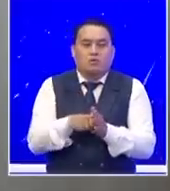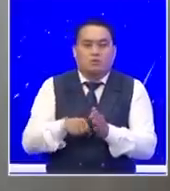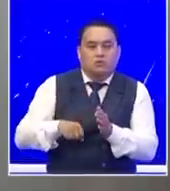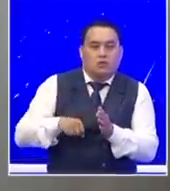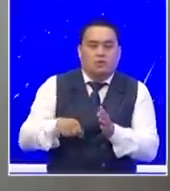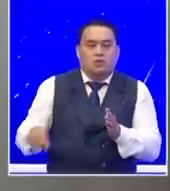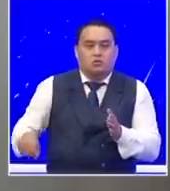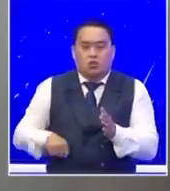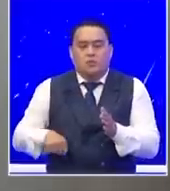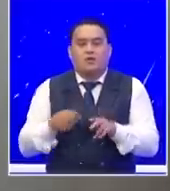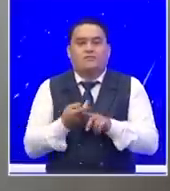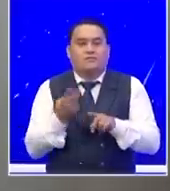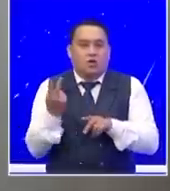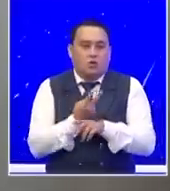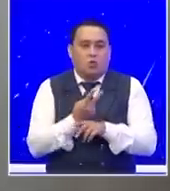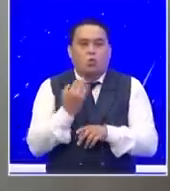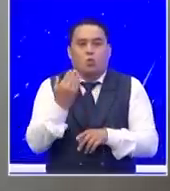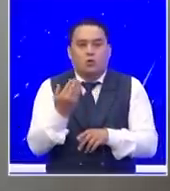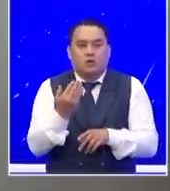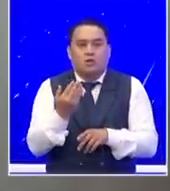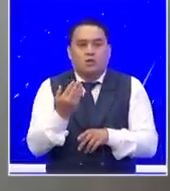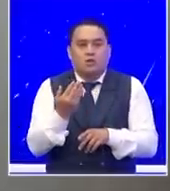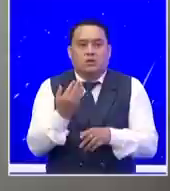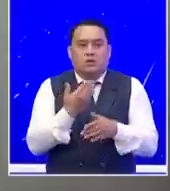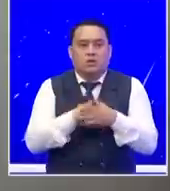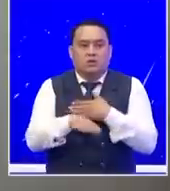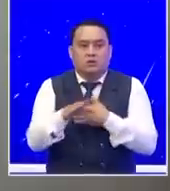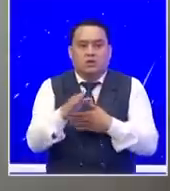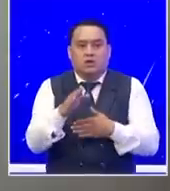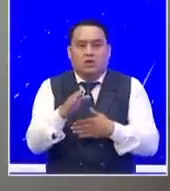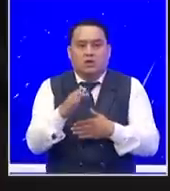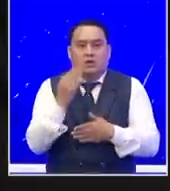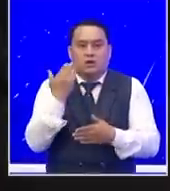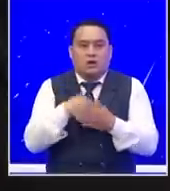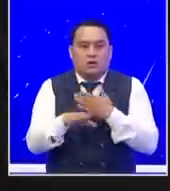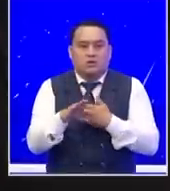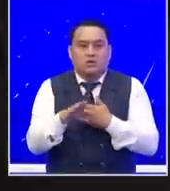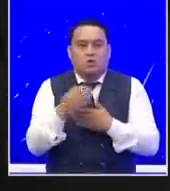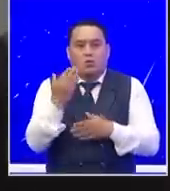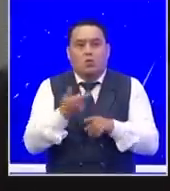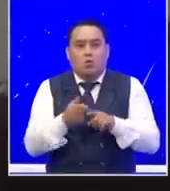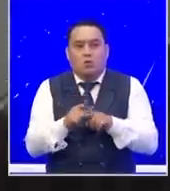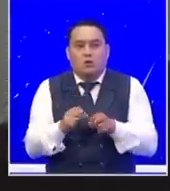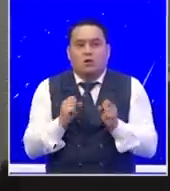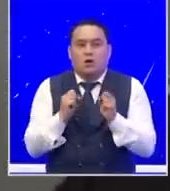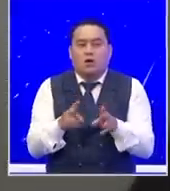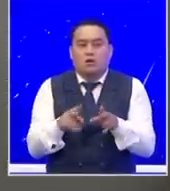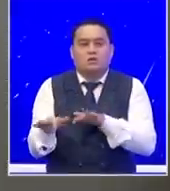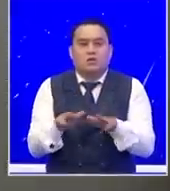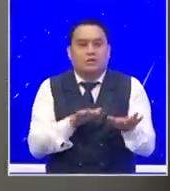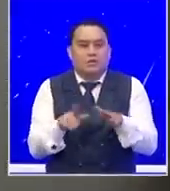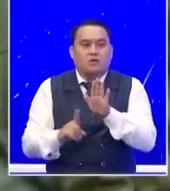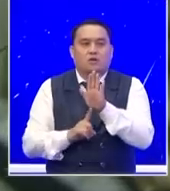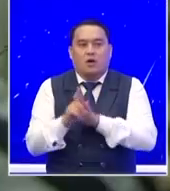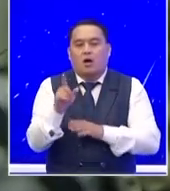кезде мен ішінен сұқтым. Осы кезде жаңағы ол енді есіктен шығып қашты да кетті арғарата. Қазір бұл іске қатысты қылмыстық іс қозғалды.